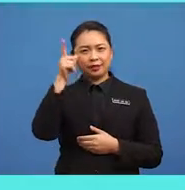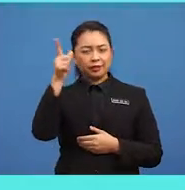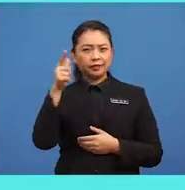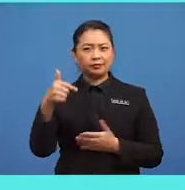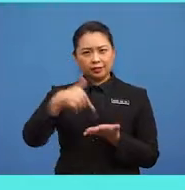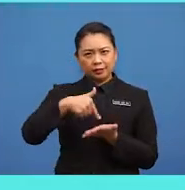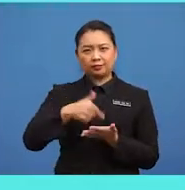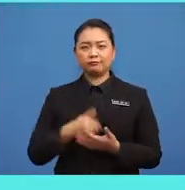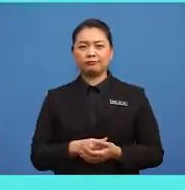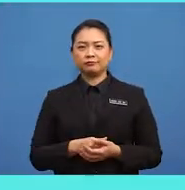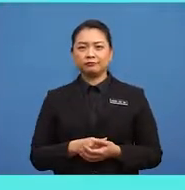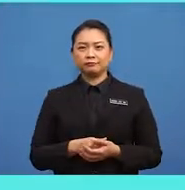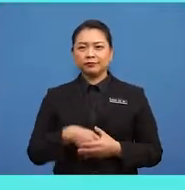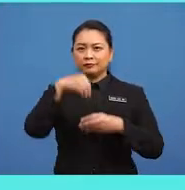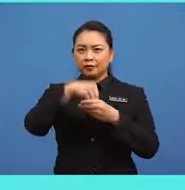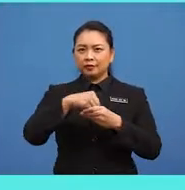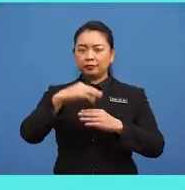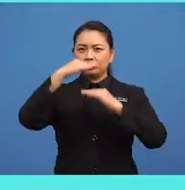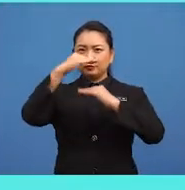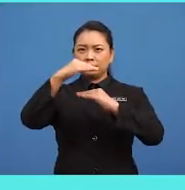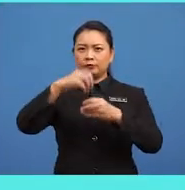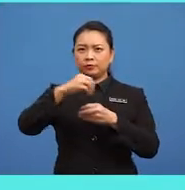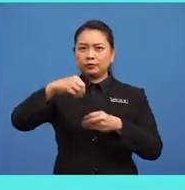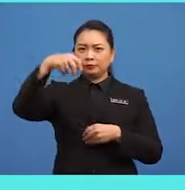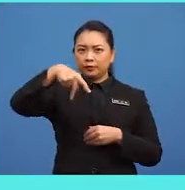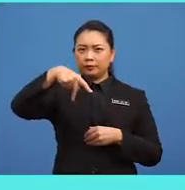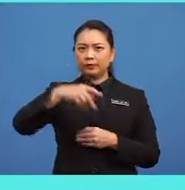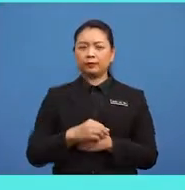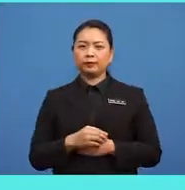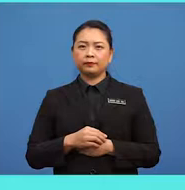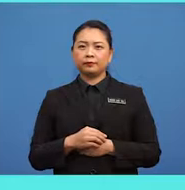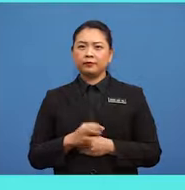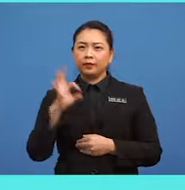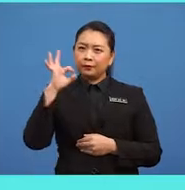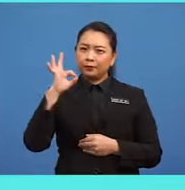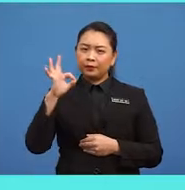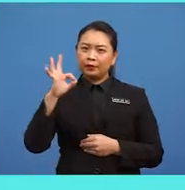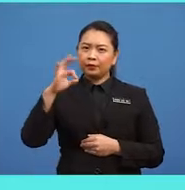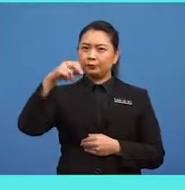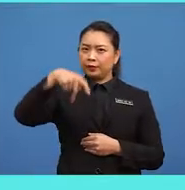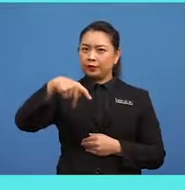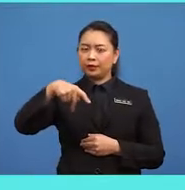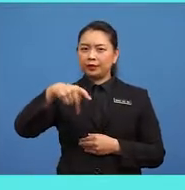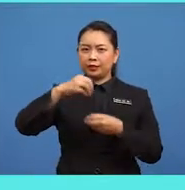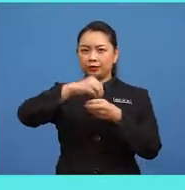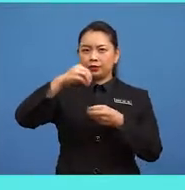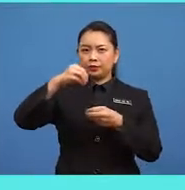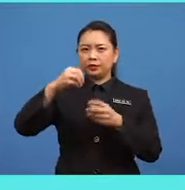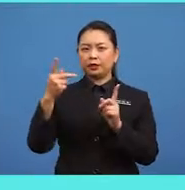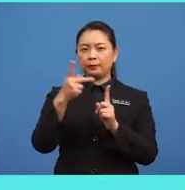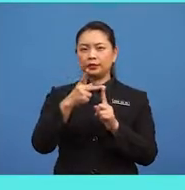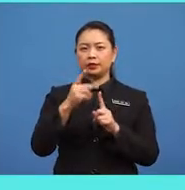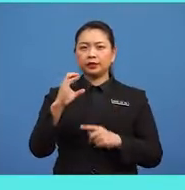lihat pembayang yang berikutnya. Dalam peringkat pengoksidaan piruvat, molekul